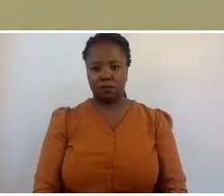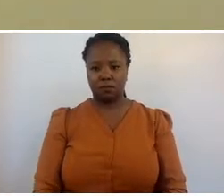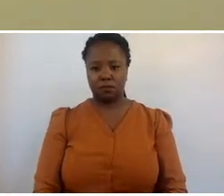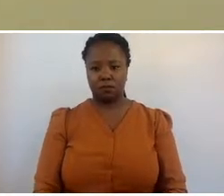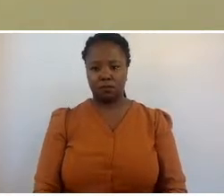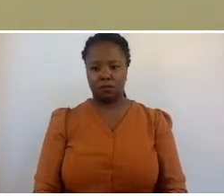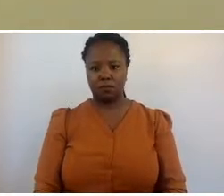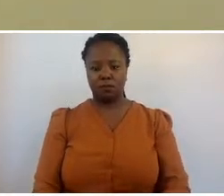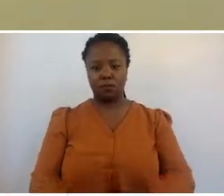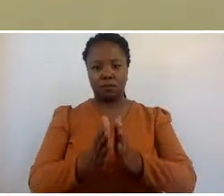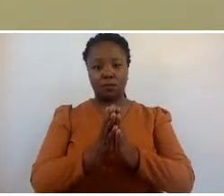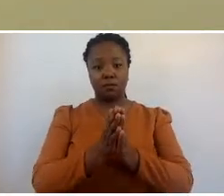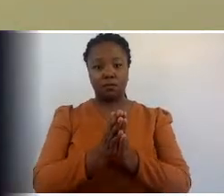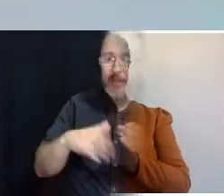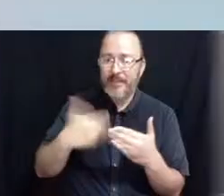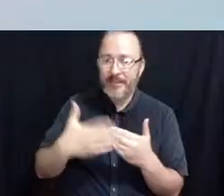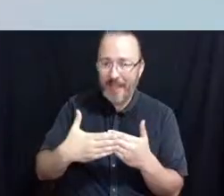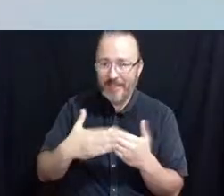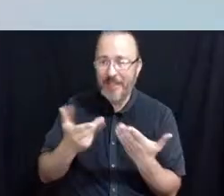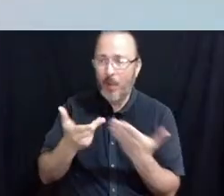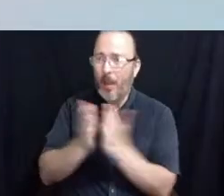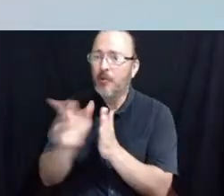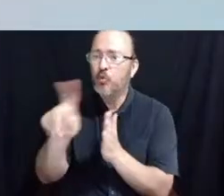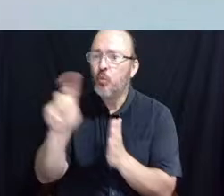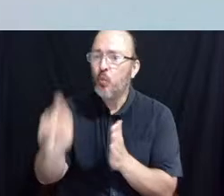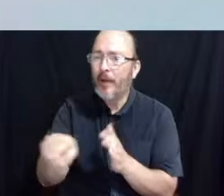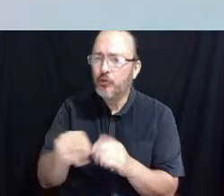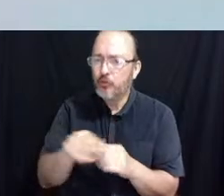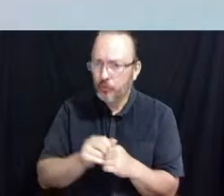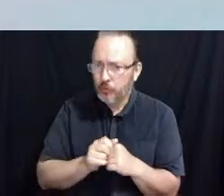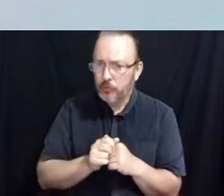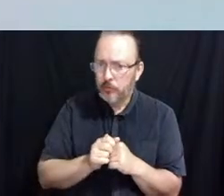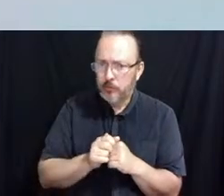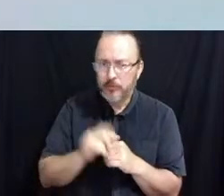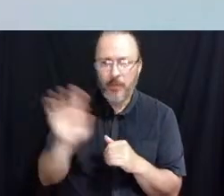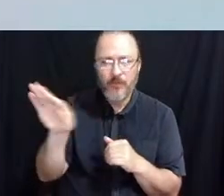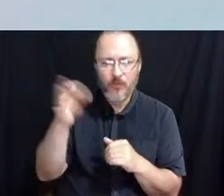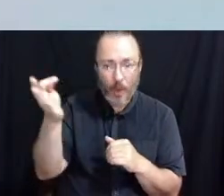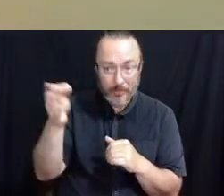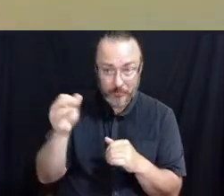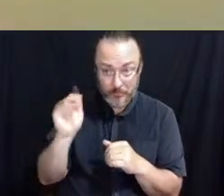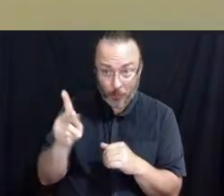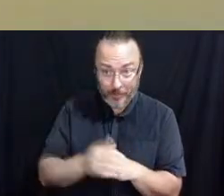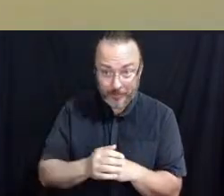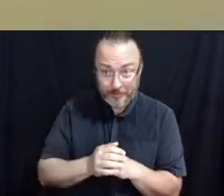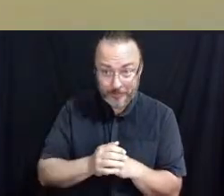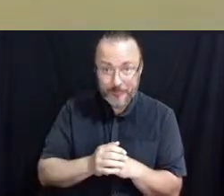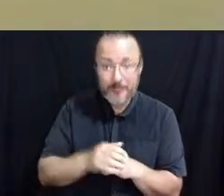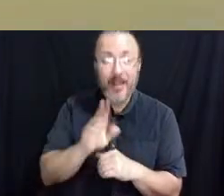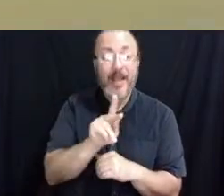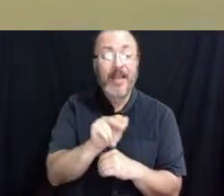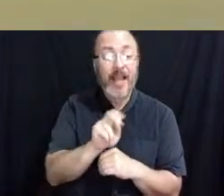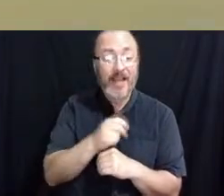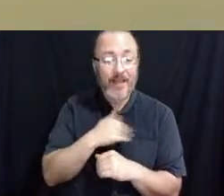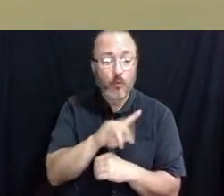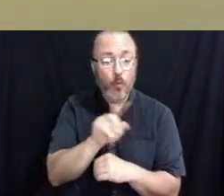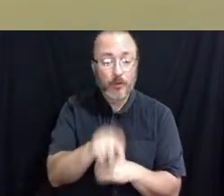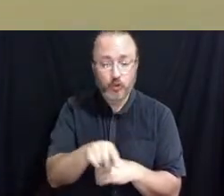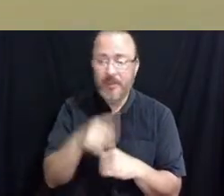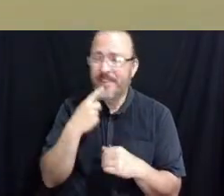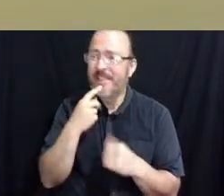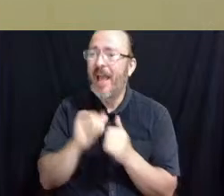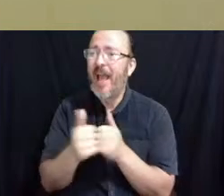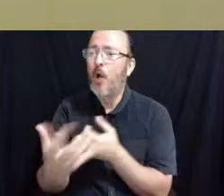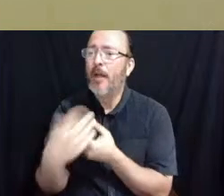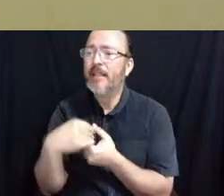Paguma Philbert Bates. La question vient de Kate en France. La question de Kate, c'est comment peut-on obtenir l'adhésion